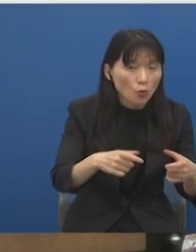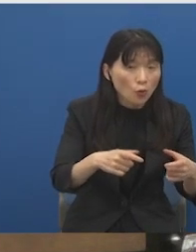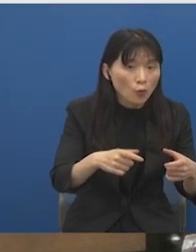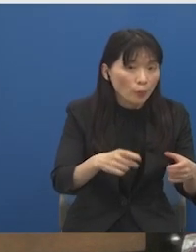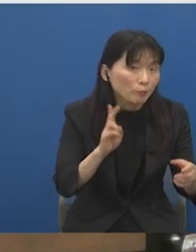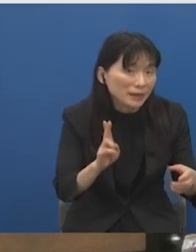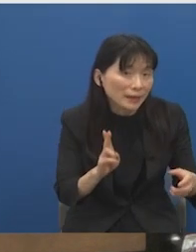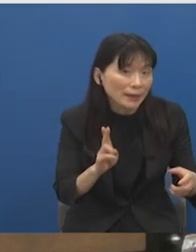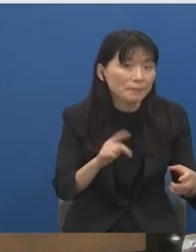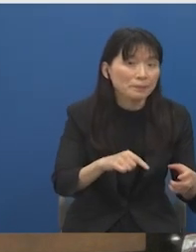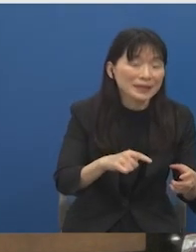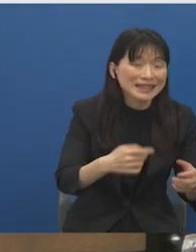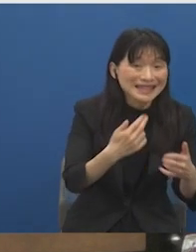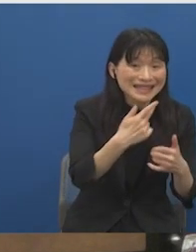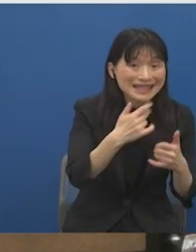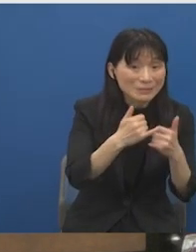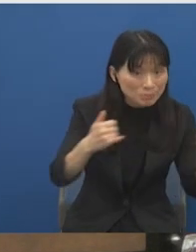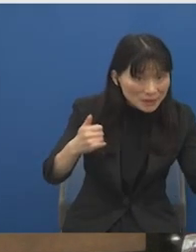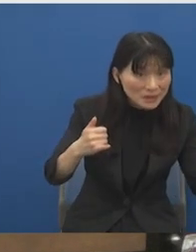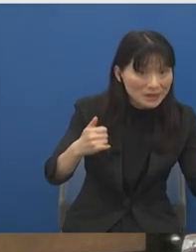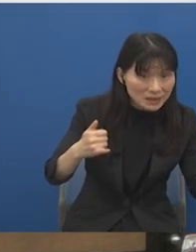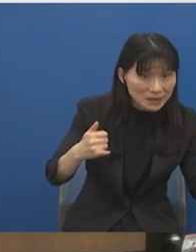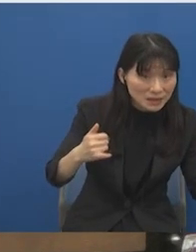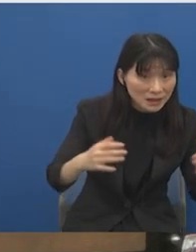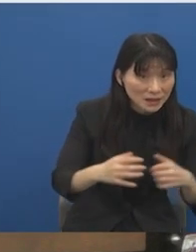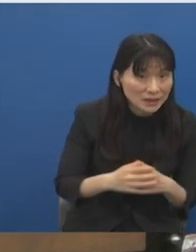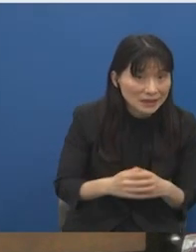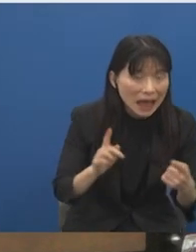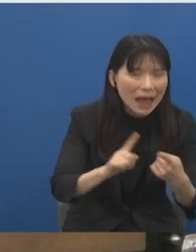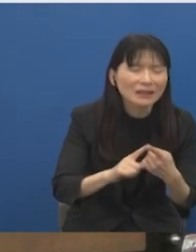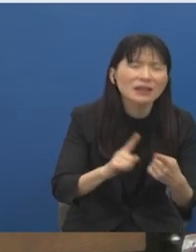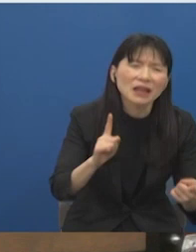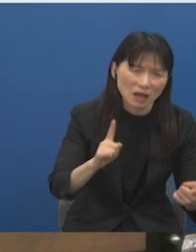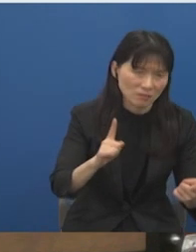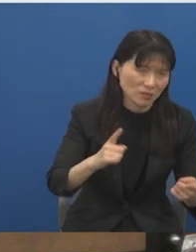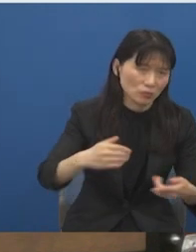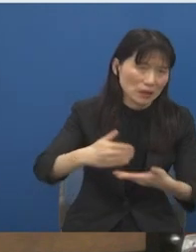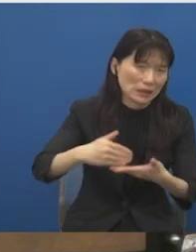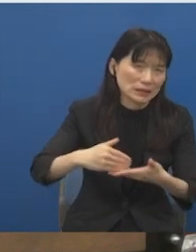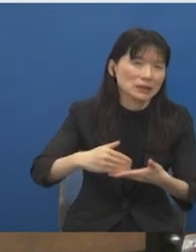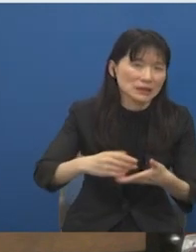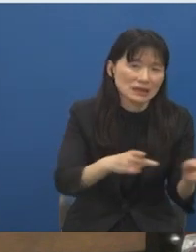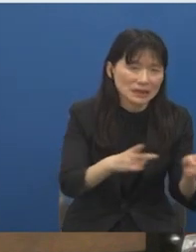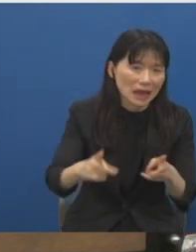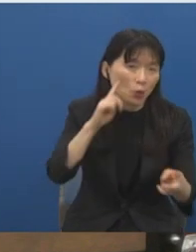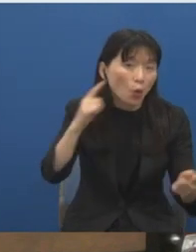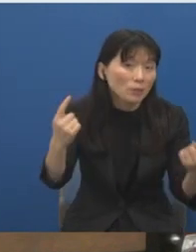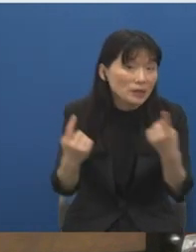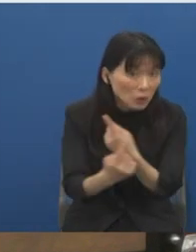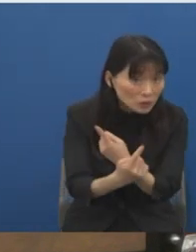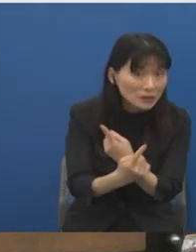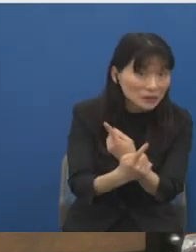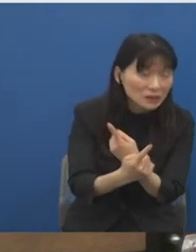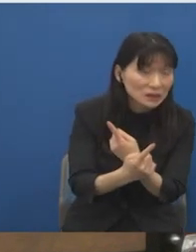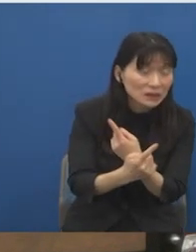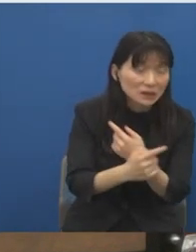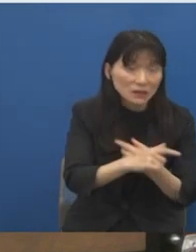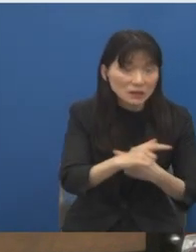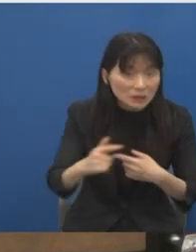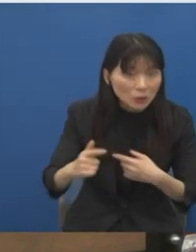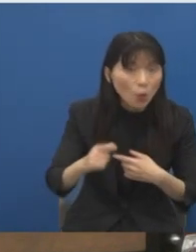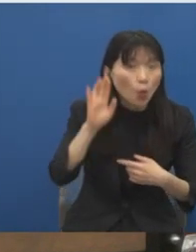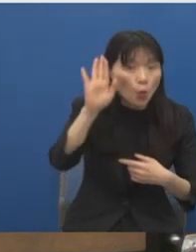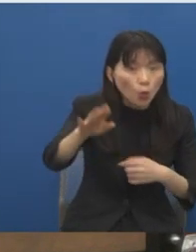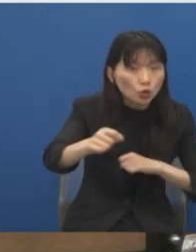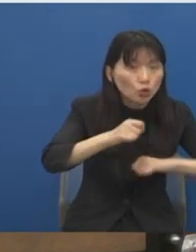ような市民のニーズを満たすものとなっていないとの指摘、制度見直し後の検証等を含めた今後の